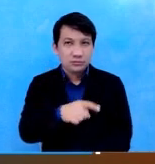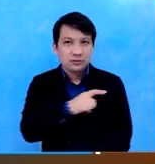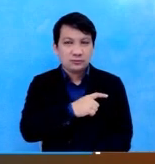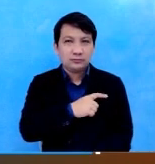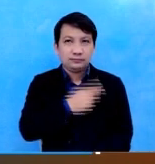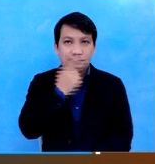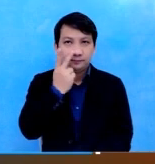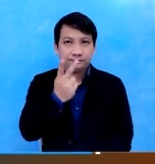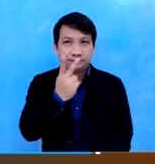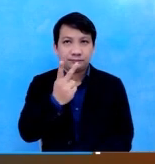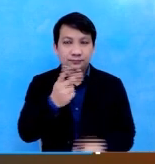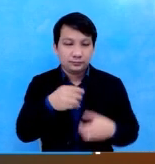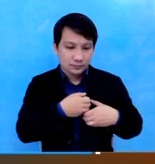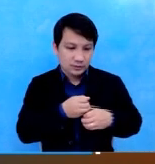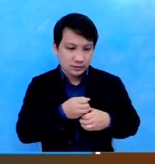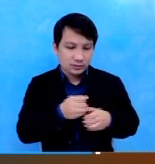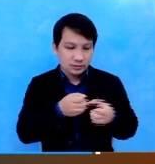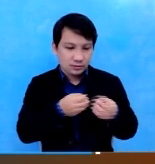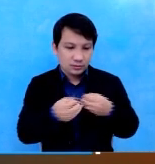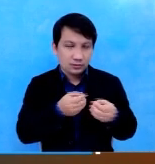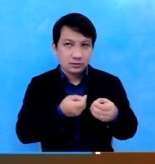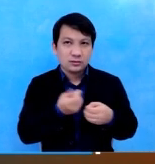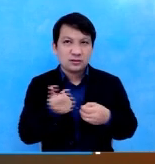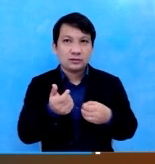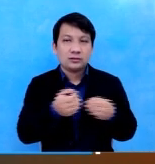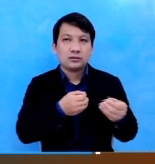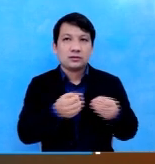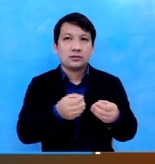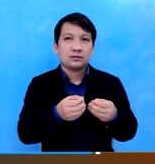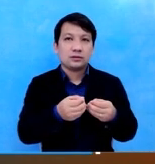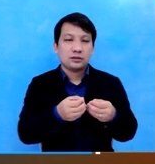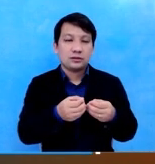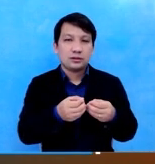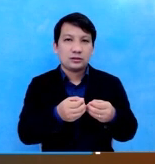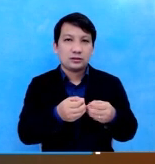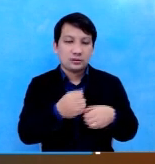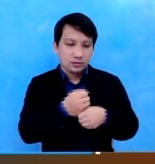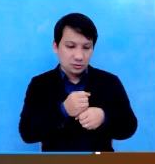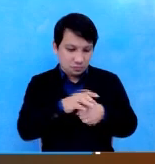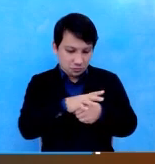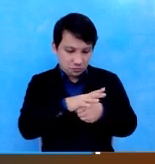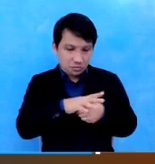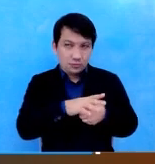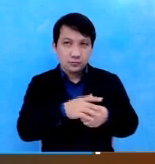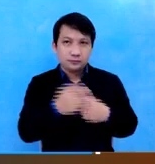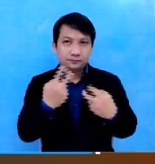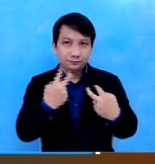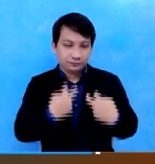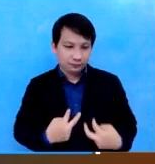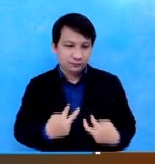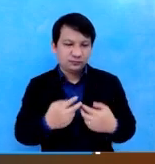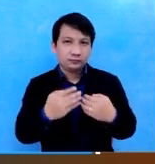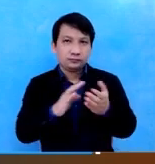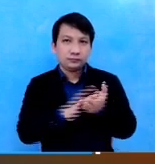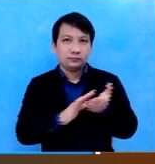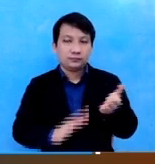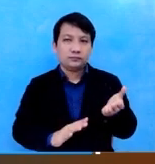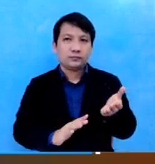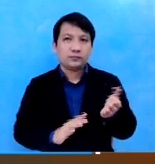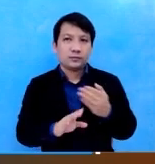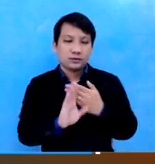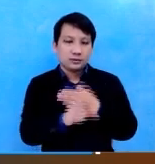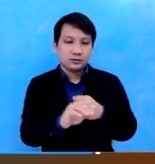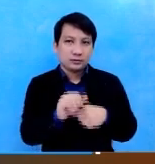rin daw na bara sa kanyang puso kaya kinailangan niyang sumailalim sa heart procedure. Patuloy rin daw niyang minomonitor ang kanyang blood pressure. Balik trabaho na rin